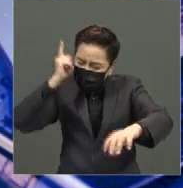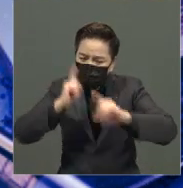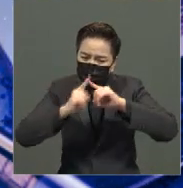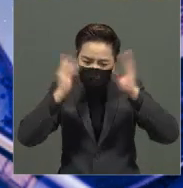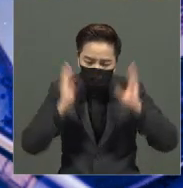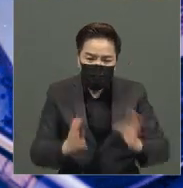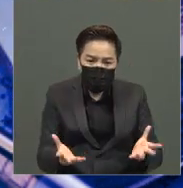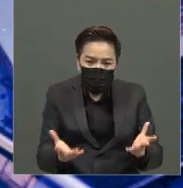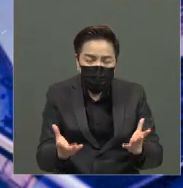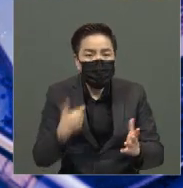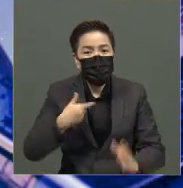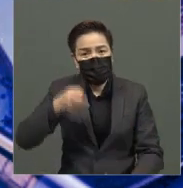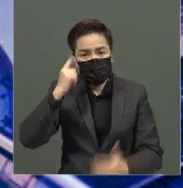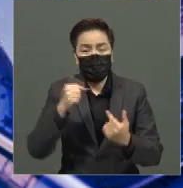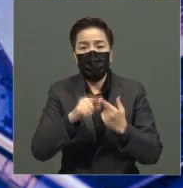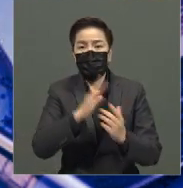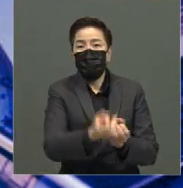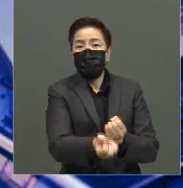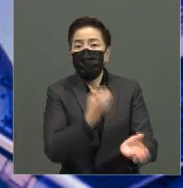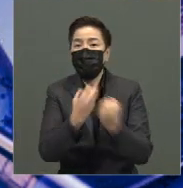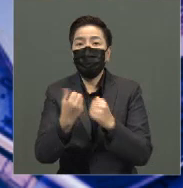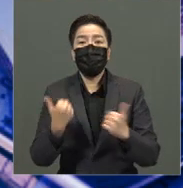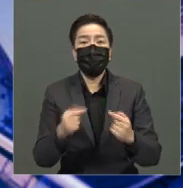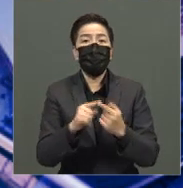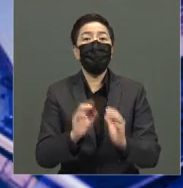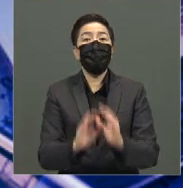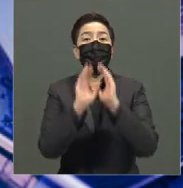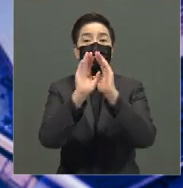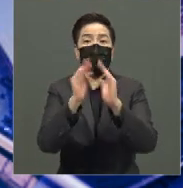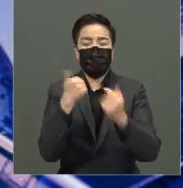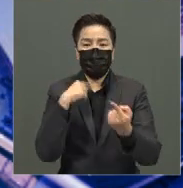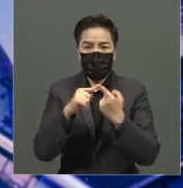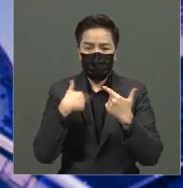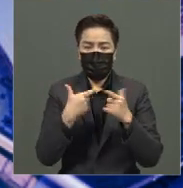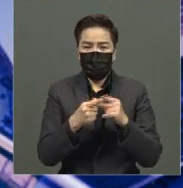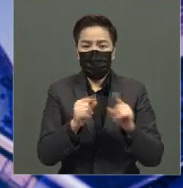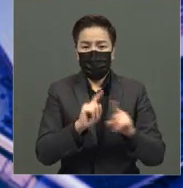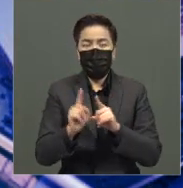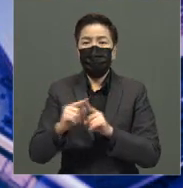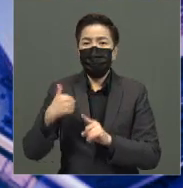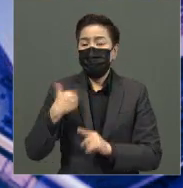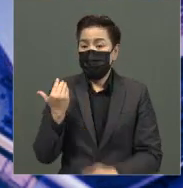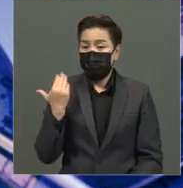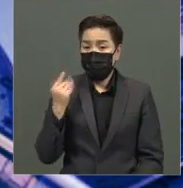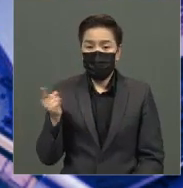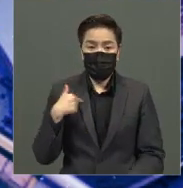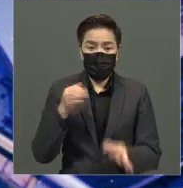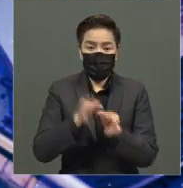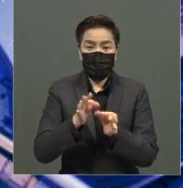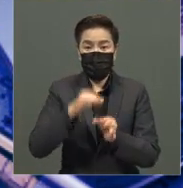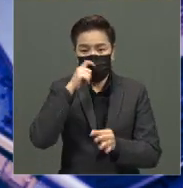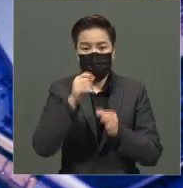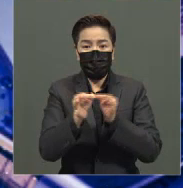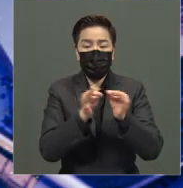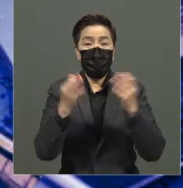คุยกับในส่วนของพนักงานอันนี้อันนี้เป็นเสียงสะท้อนฝากไปสนิทนึงเดี๋ยวมีอีกหลายสะท้อนคุณผู้ชมเมื่อสักครู่นี้ธนาคารแห่ง